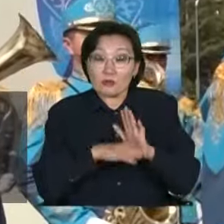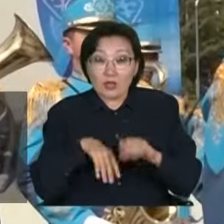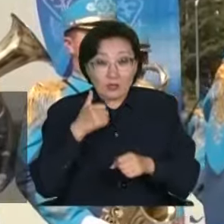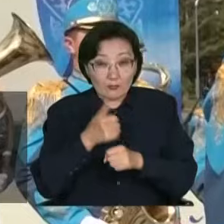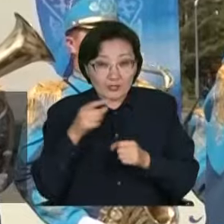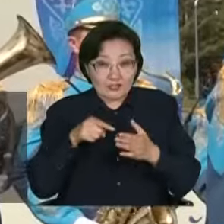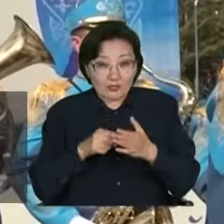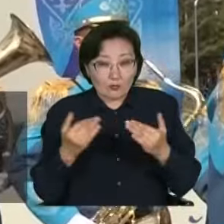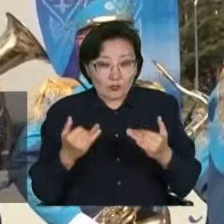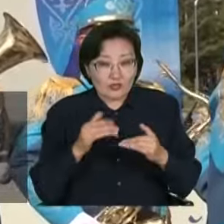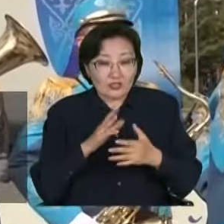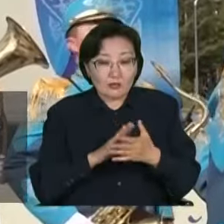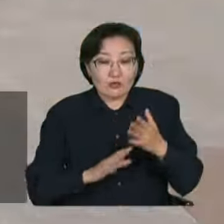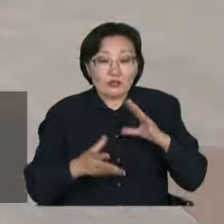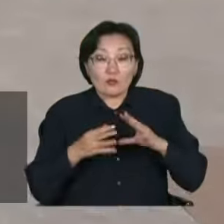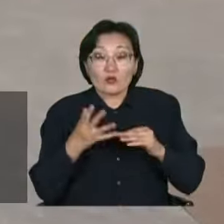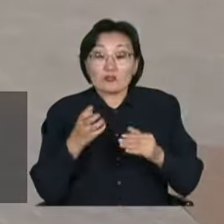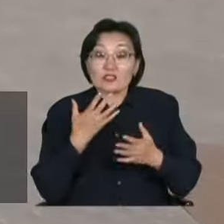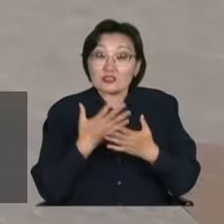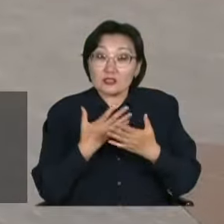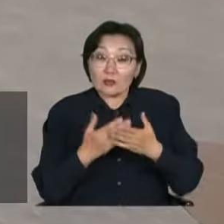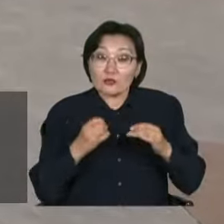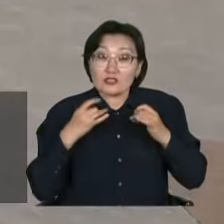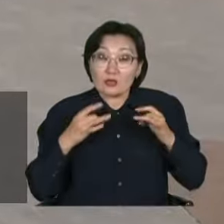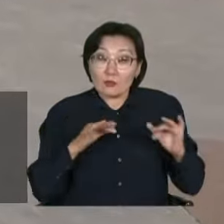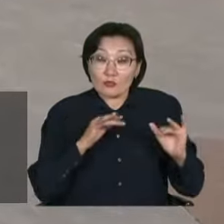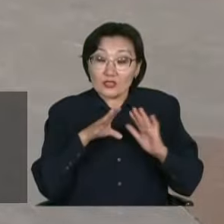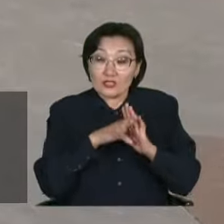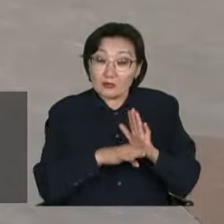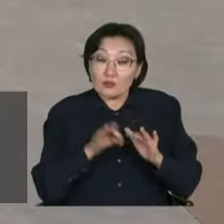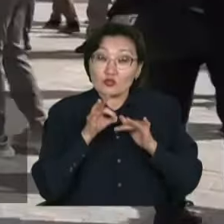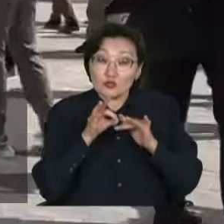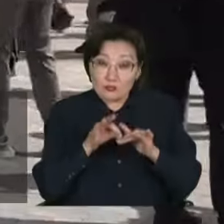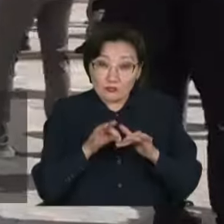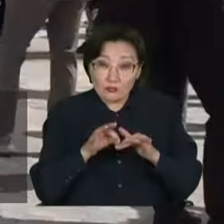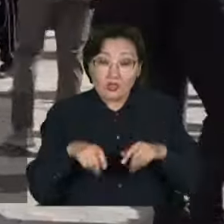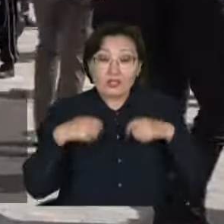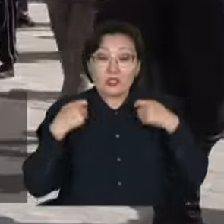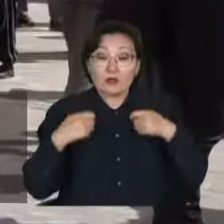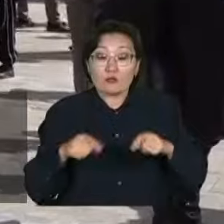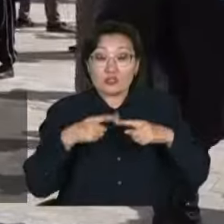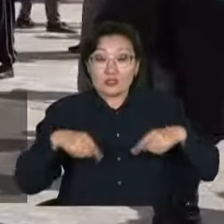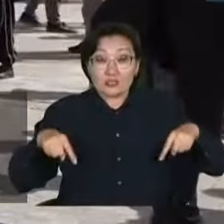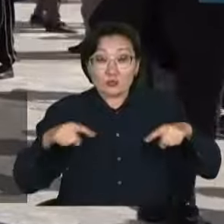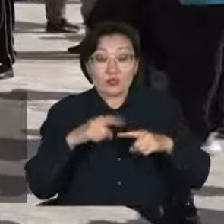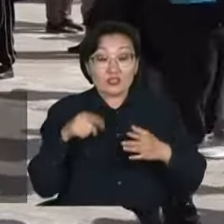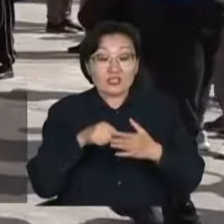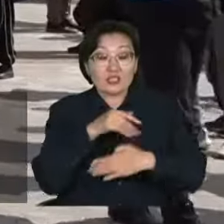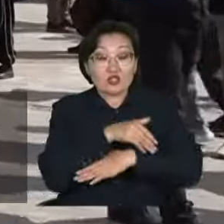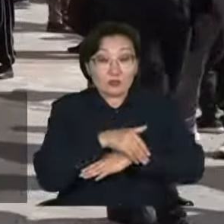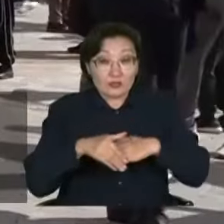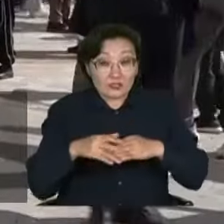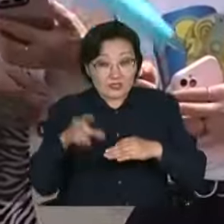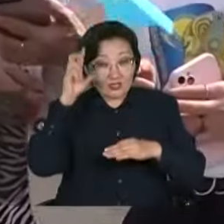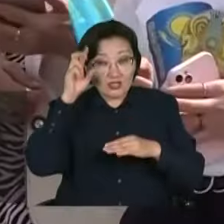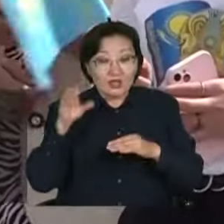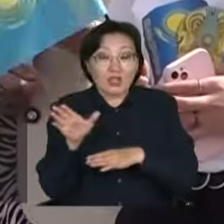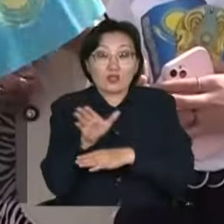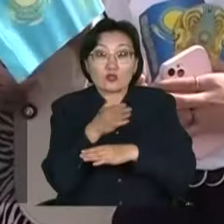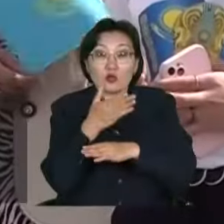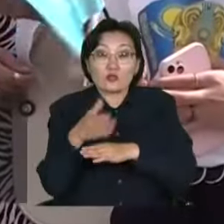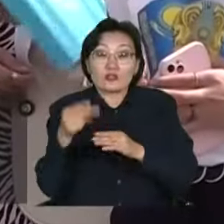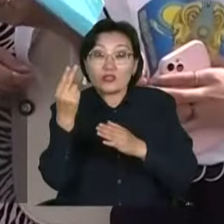бүгін толастамат, ұзын саны 500-ге жуық мерекелік бағдарлама ұйымдастырылды. Сауда орталықтарымен қала көшелерінде мемлекеттік ту